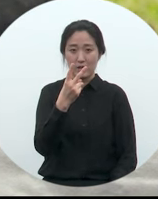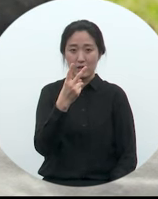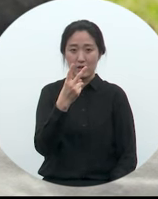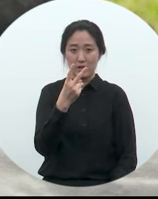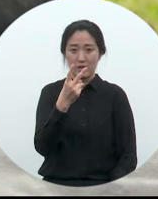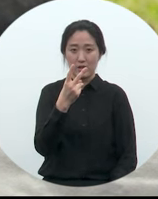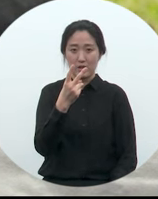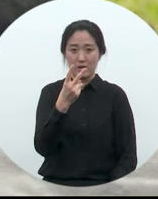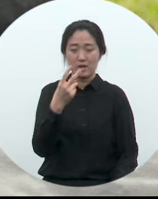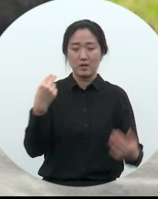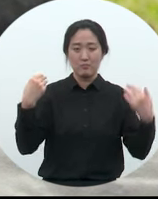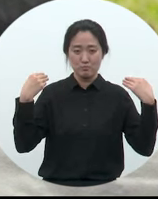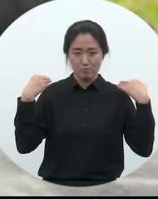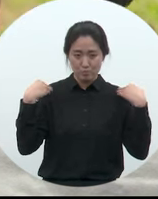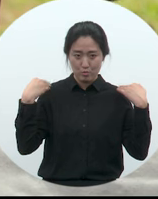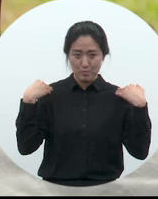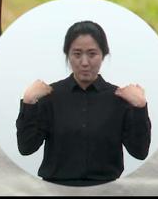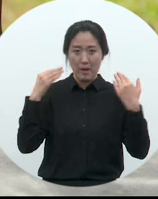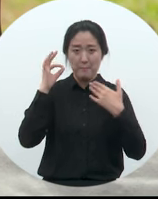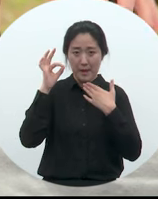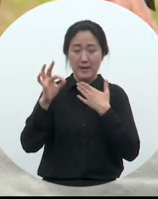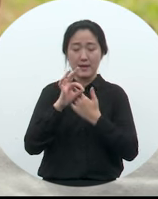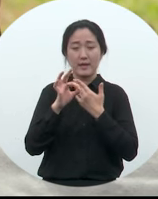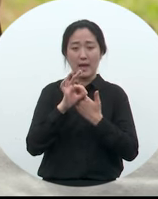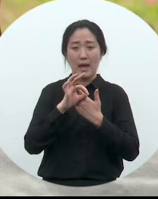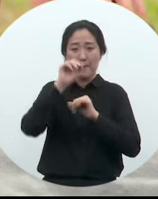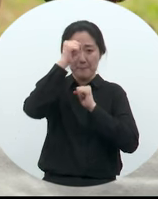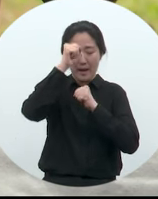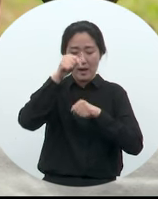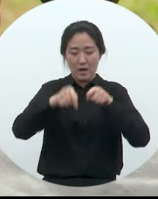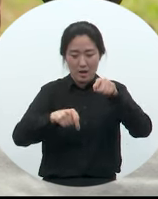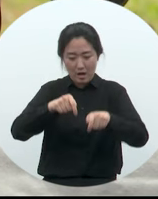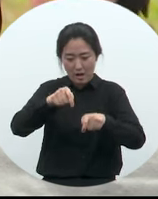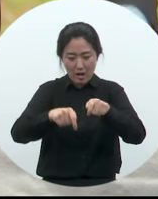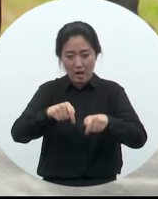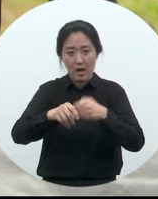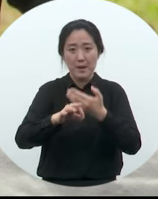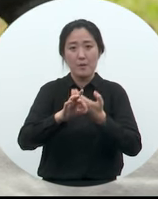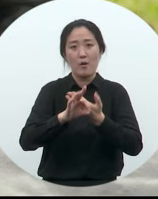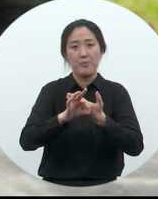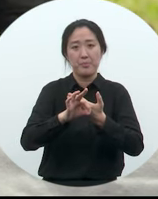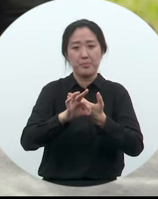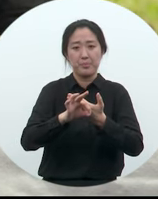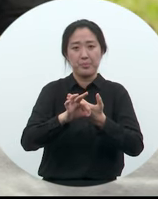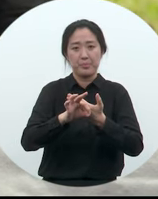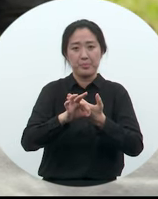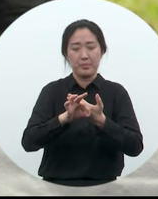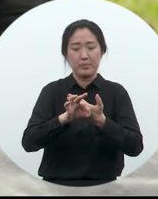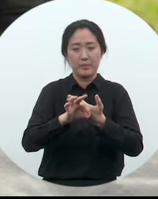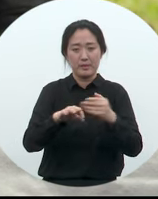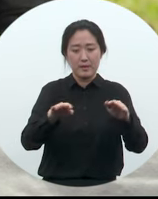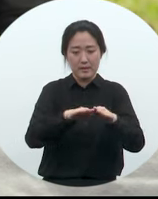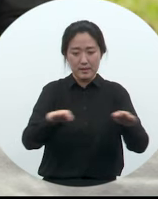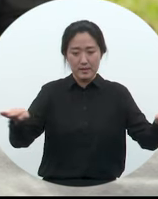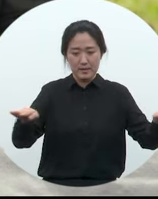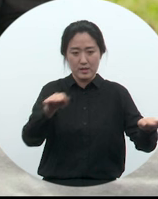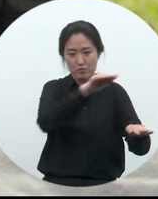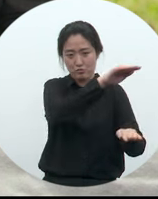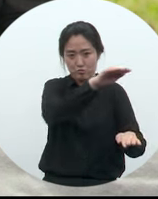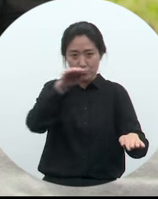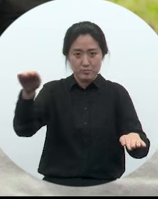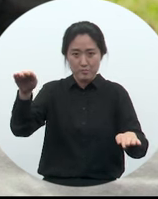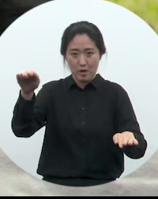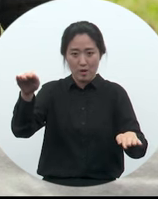우리가 그렇게 진화가 된 겁니다. 인간이 만약에 네 발로 걸었을 때는 등의 척추가 이렇게 일자로 수평으로 되어